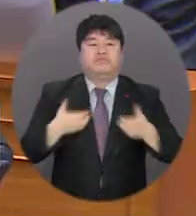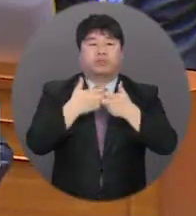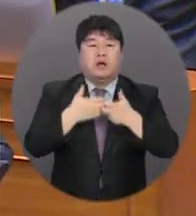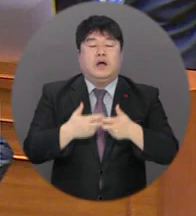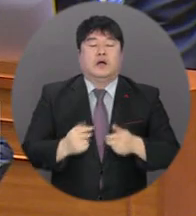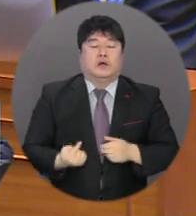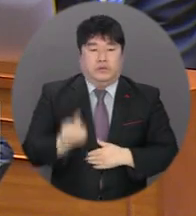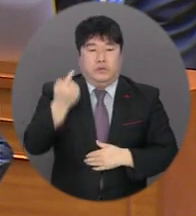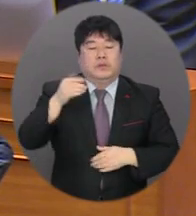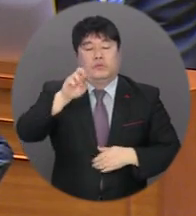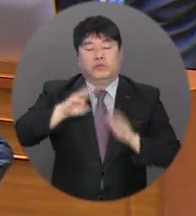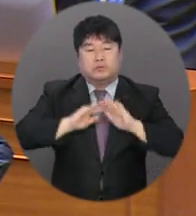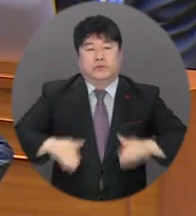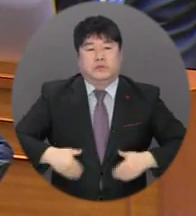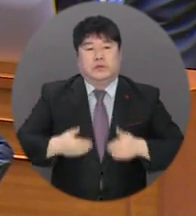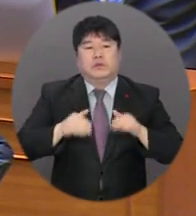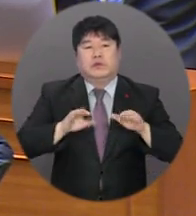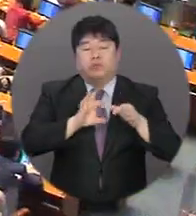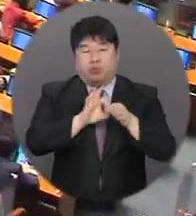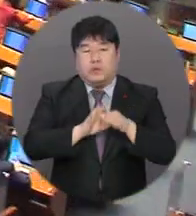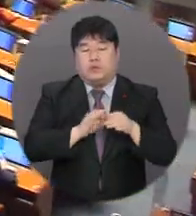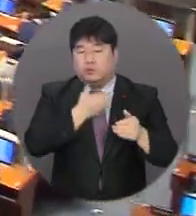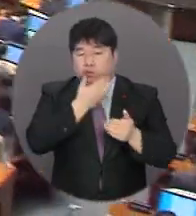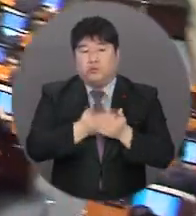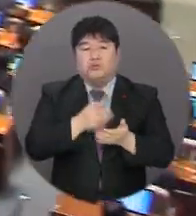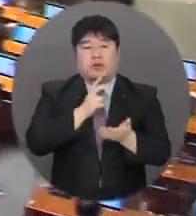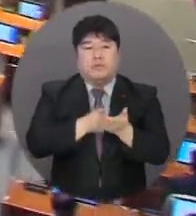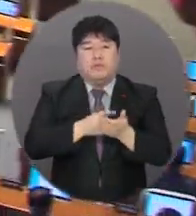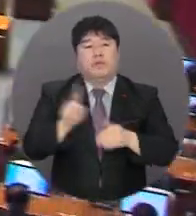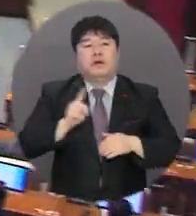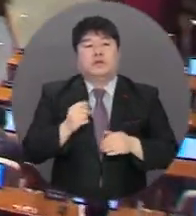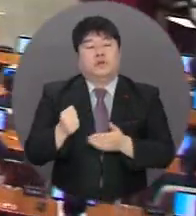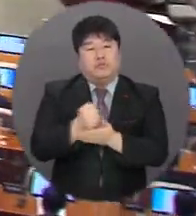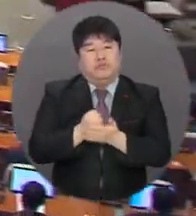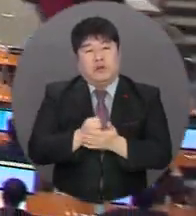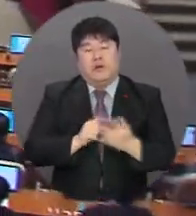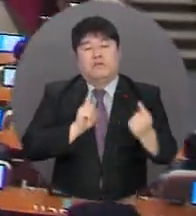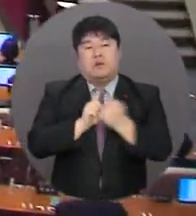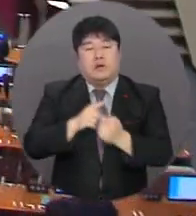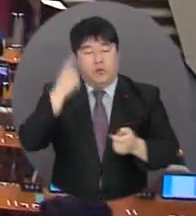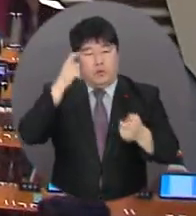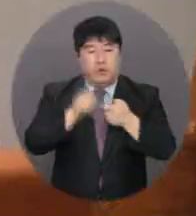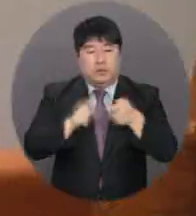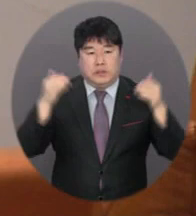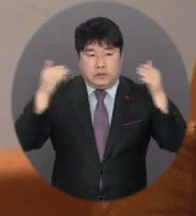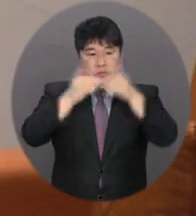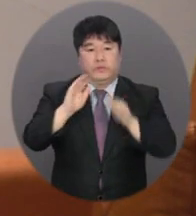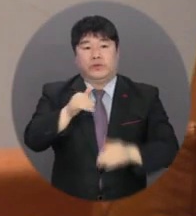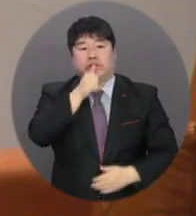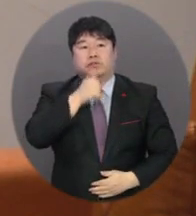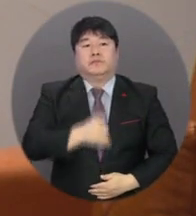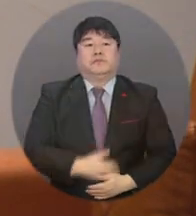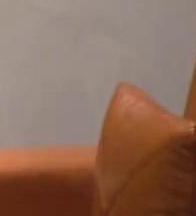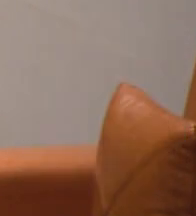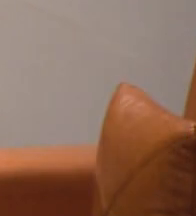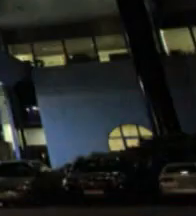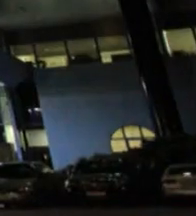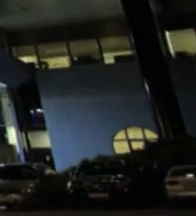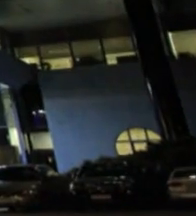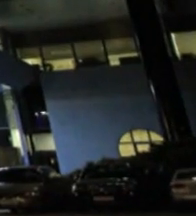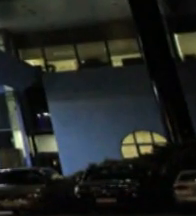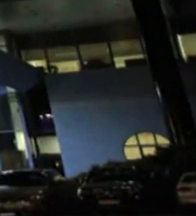가운데 광주 전남 관련 핵심 법안들이 어떤 운명을 맞게 될지 관심이 집중되고 있습니다. MBC 뉴스 이계상입니다.